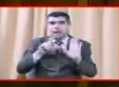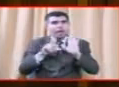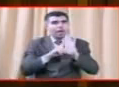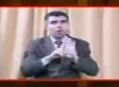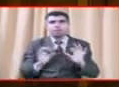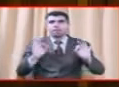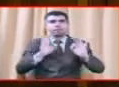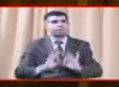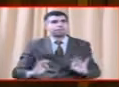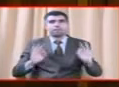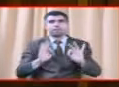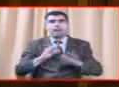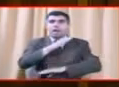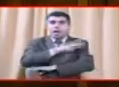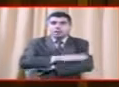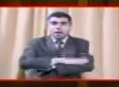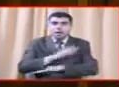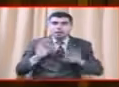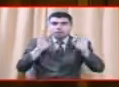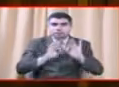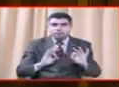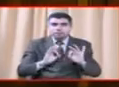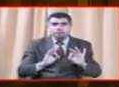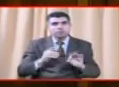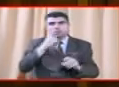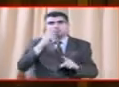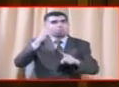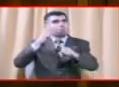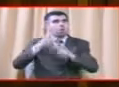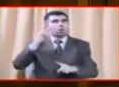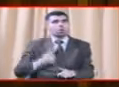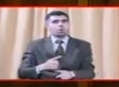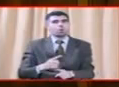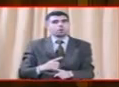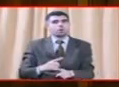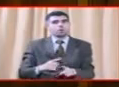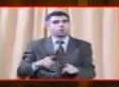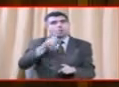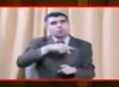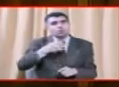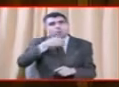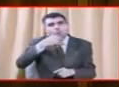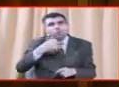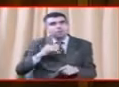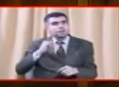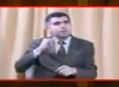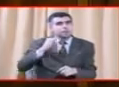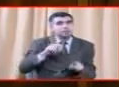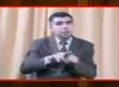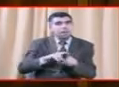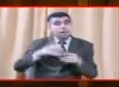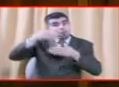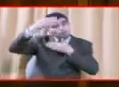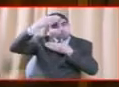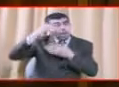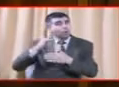والاحترام للآخر، أعتقد بأنه هذا التجاوز غير مقبول. والمغرب كما